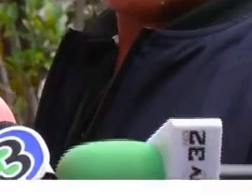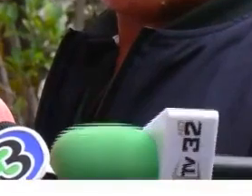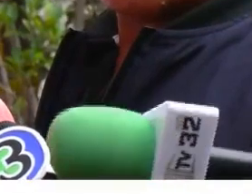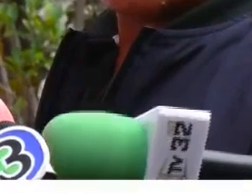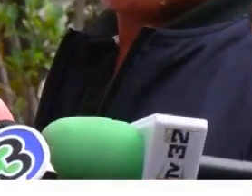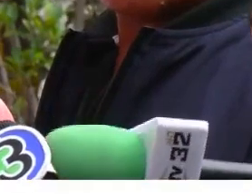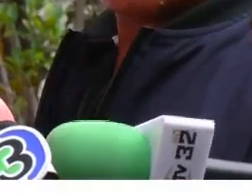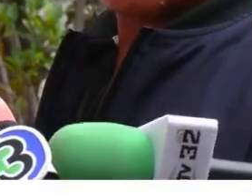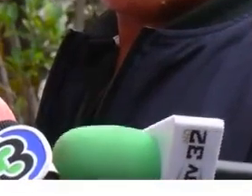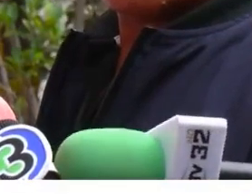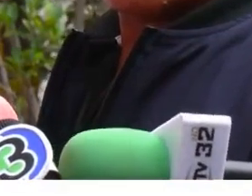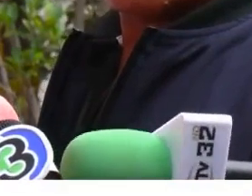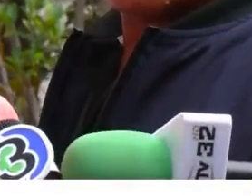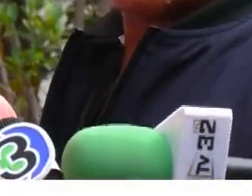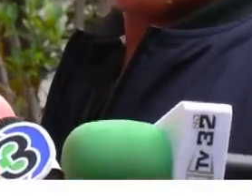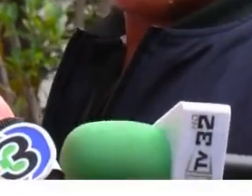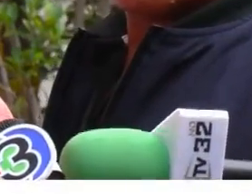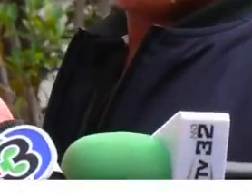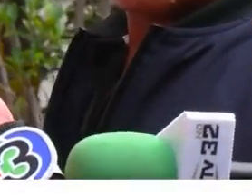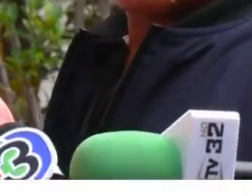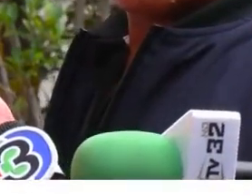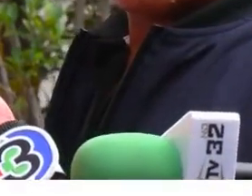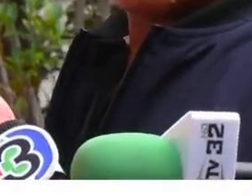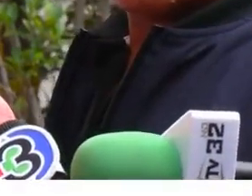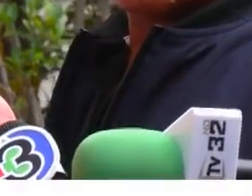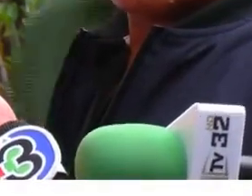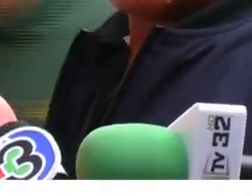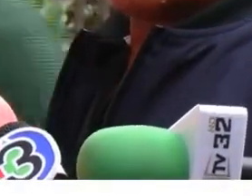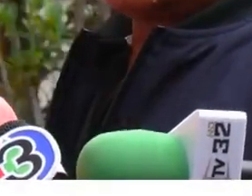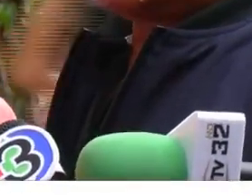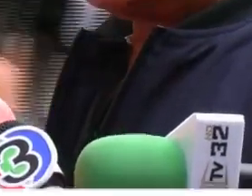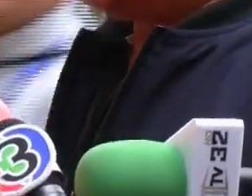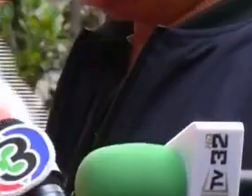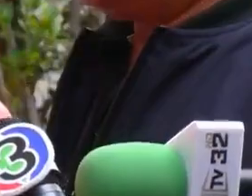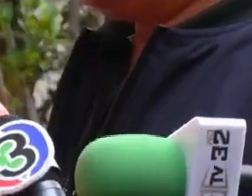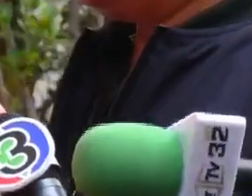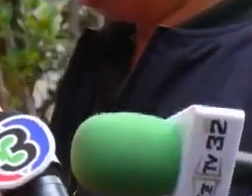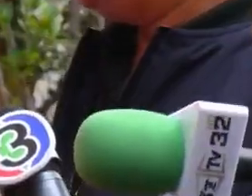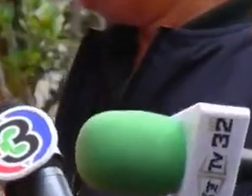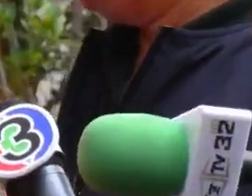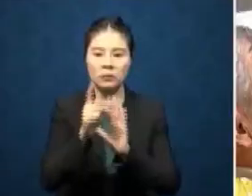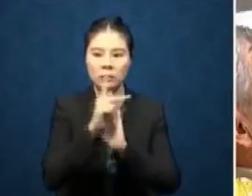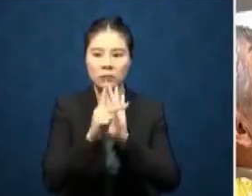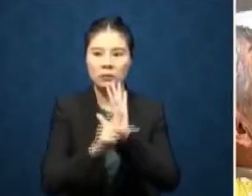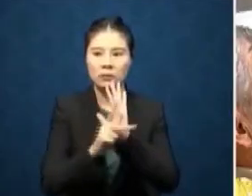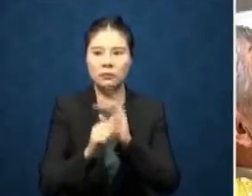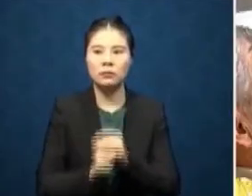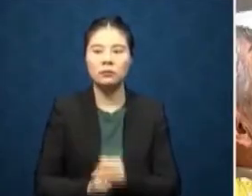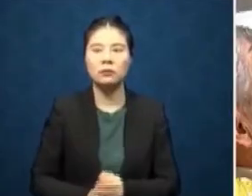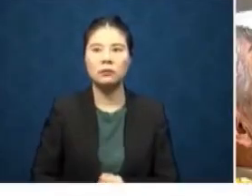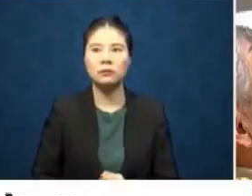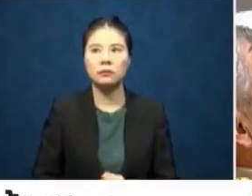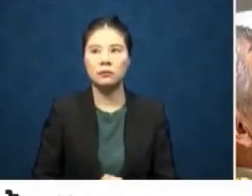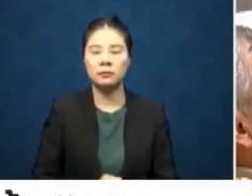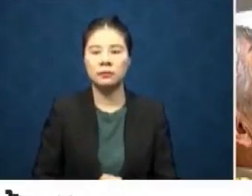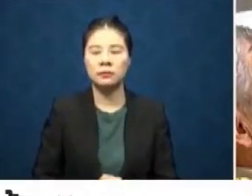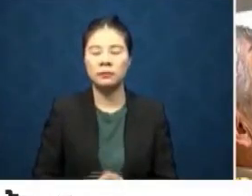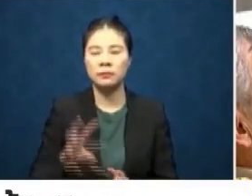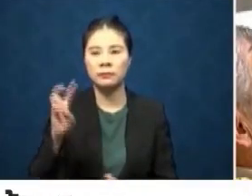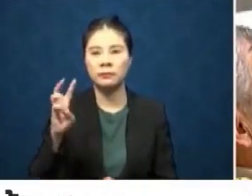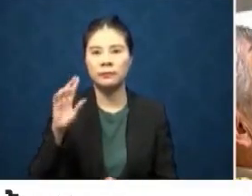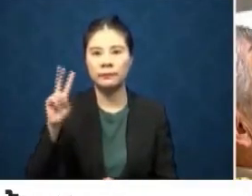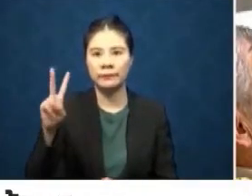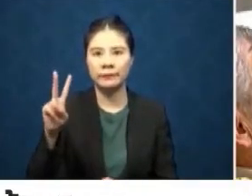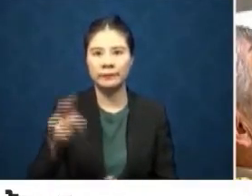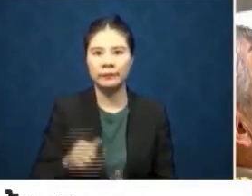วันนี้วุฒิสภามีการประชุมถือโอกาสกระซวกนะฮะนโยบายแจกเงินหมื่นของรัฐบาลมีสวหลายคนนะ